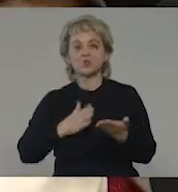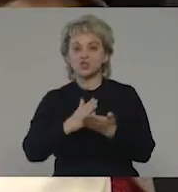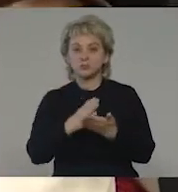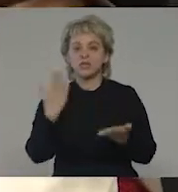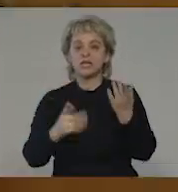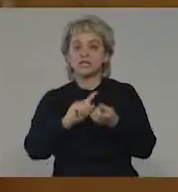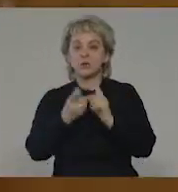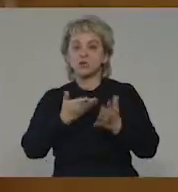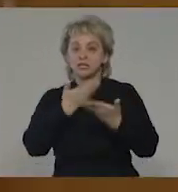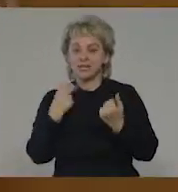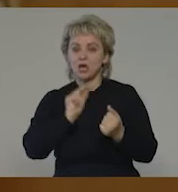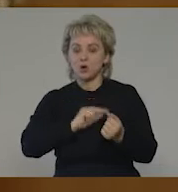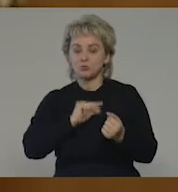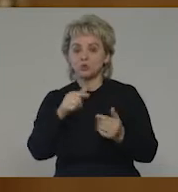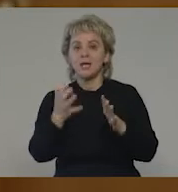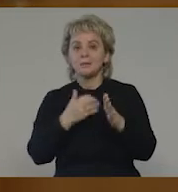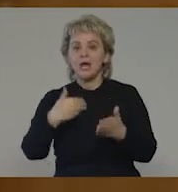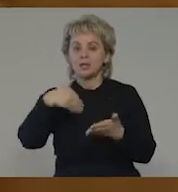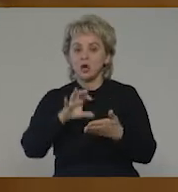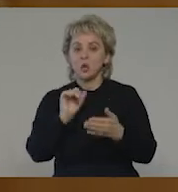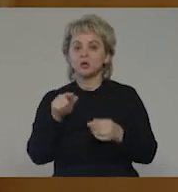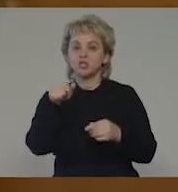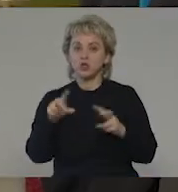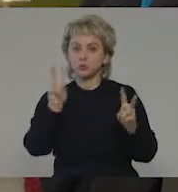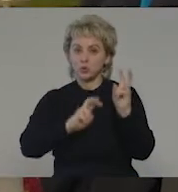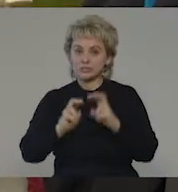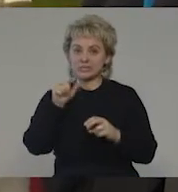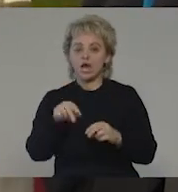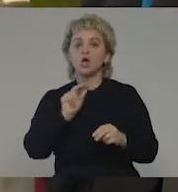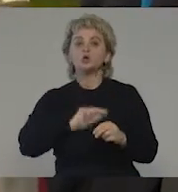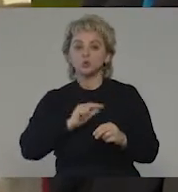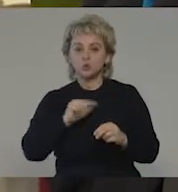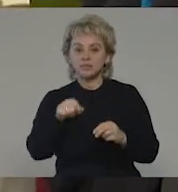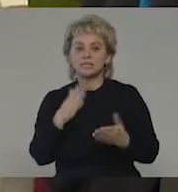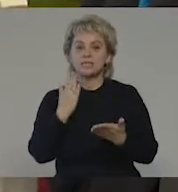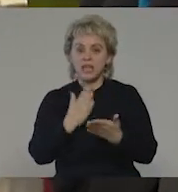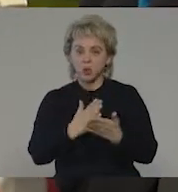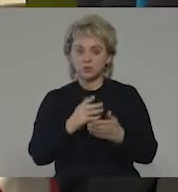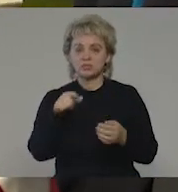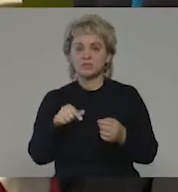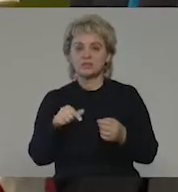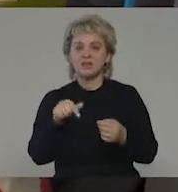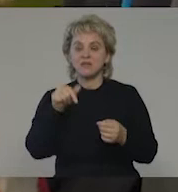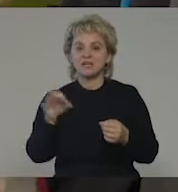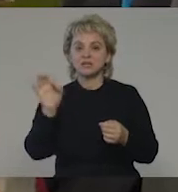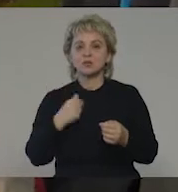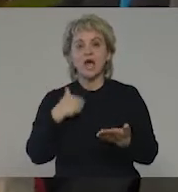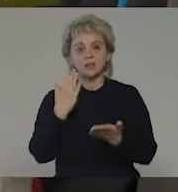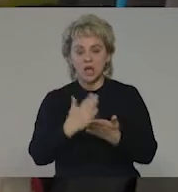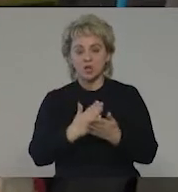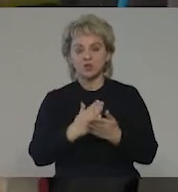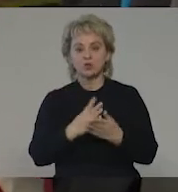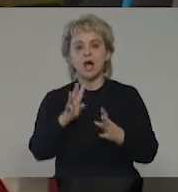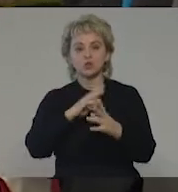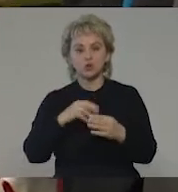или наоборот отсутствии работы и причинах отказа от ее поиска. Трудитесь, вы находитесь. В данный момент я нахожусь